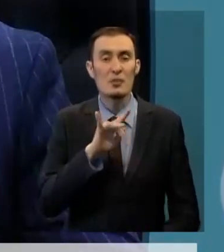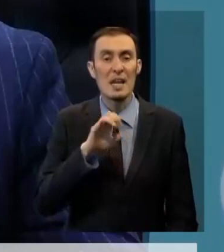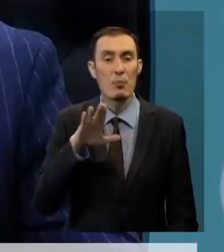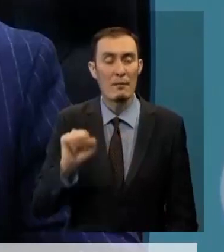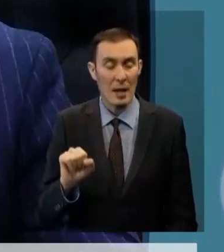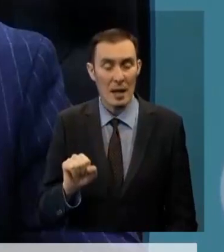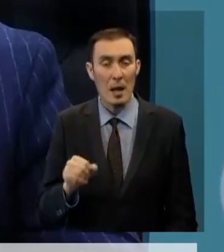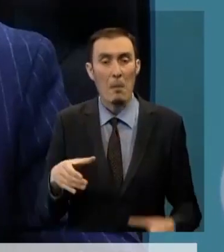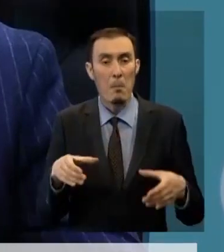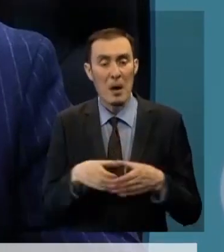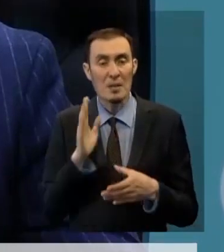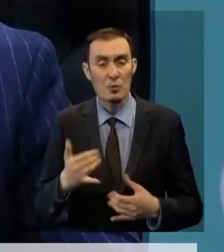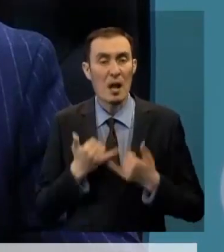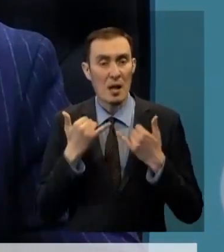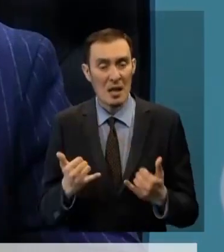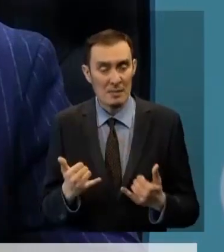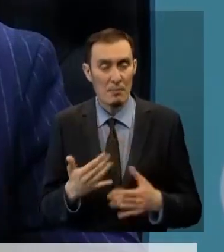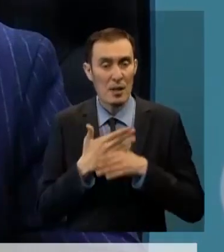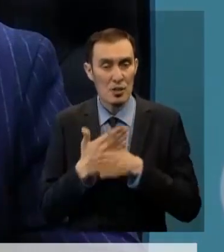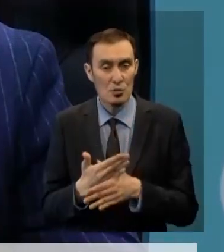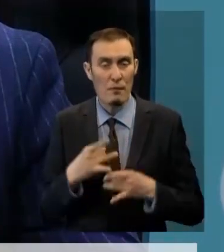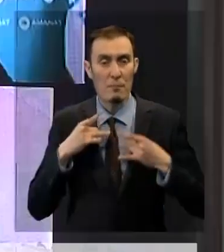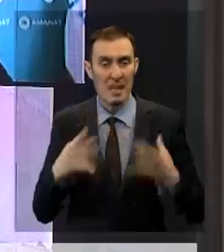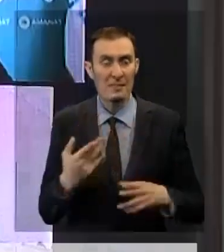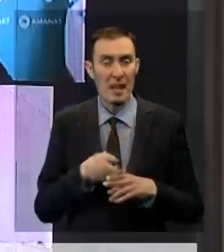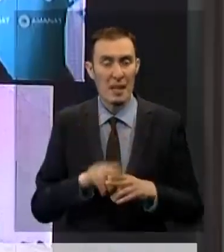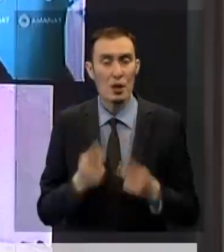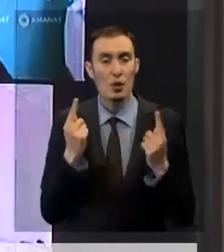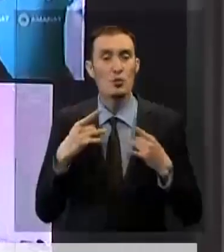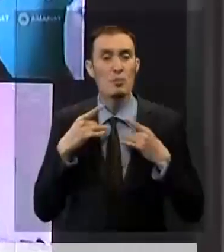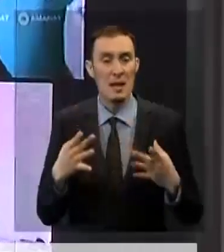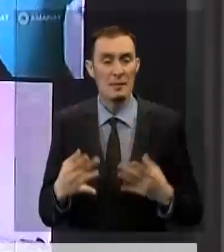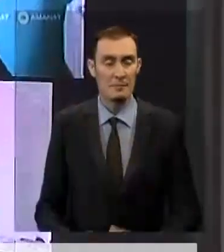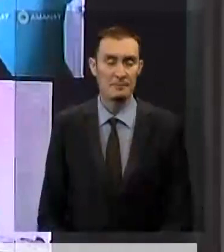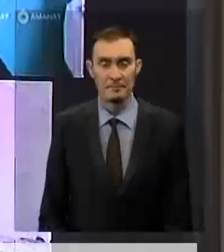Мусрепова. Партия будет оказывать всестороннюю поддержку в праздновании этих юбилеев.